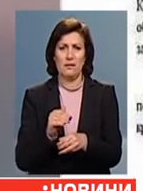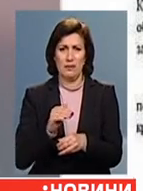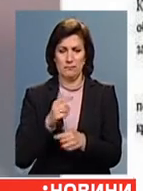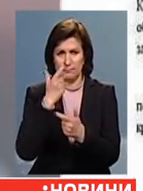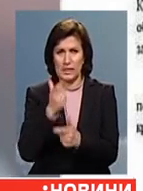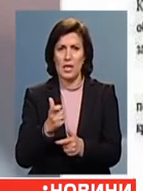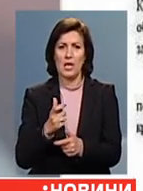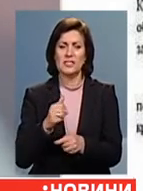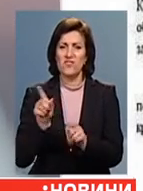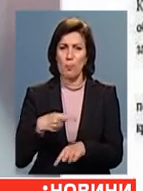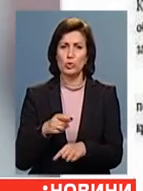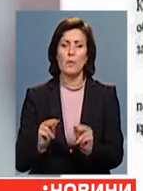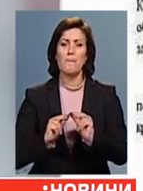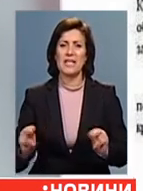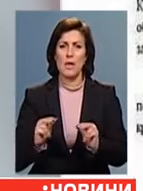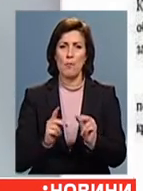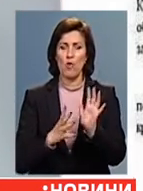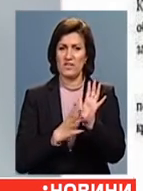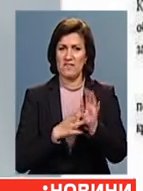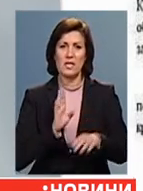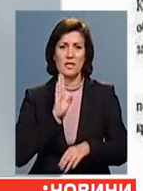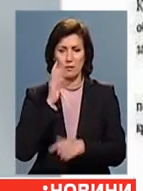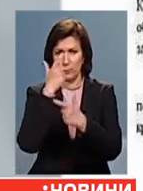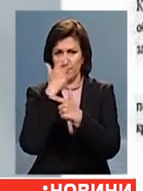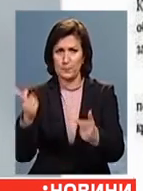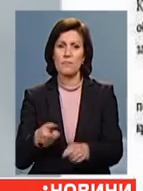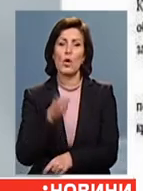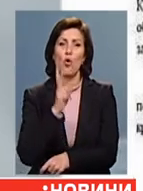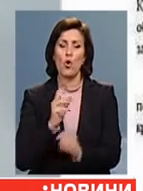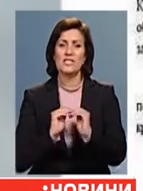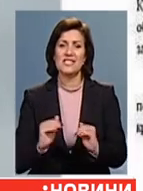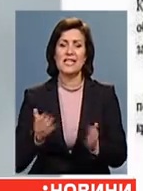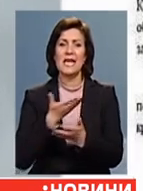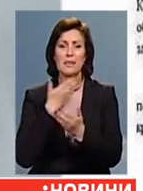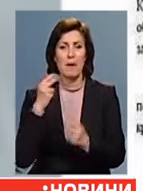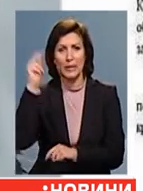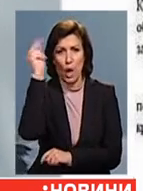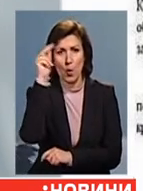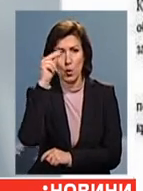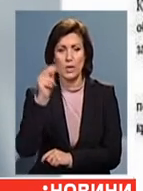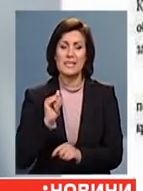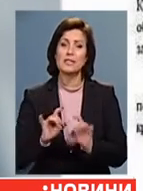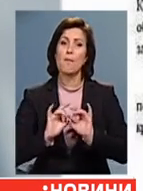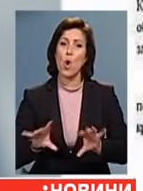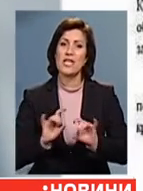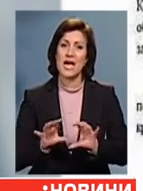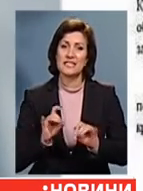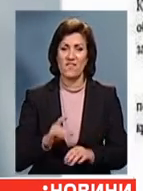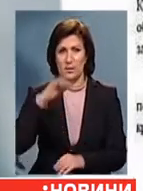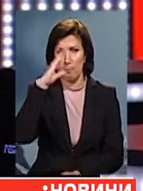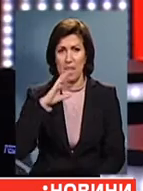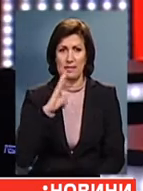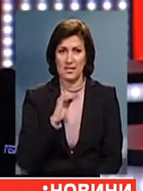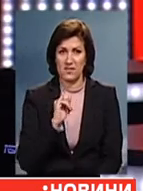щоб педагоги з 9 ранку інформували владу, кого з дітей немає на уроках, із поясненнями від